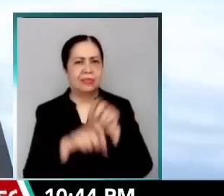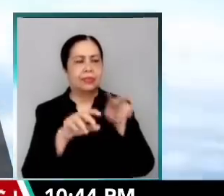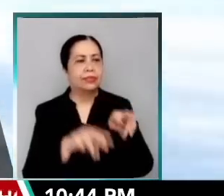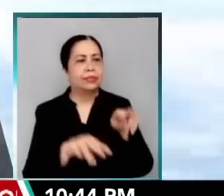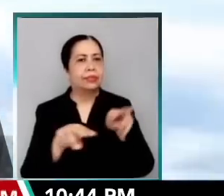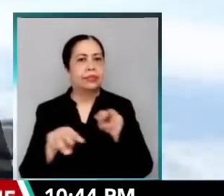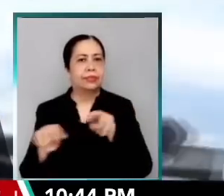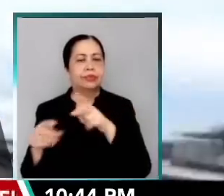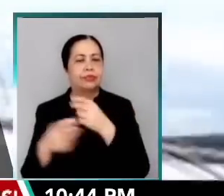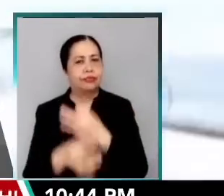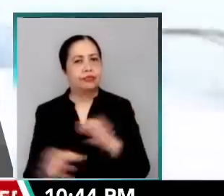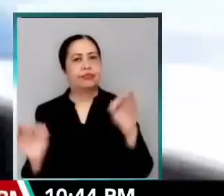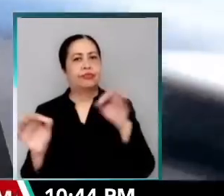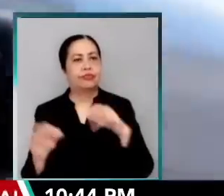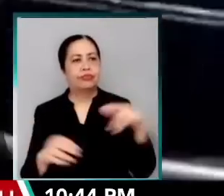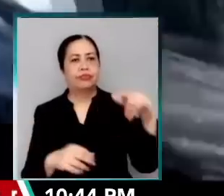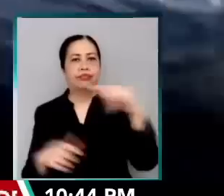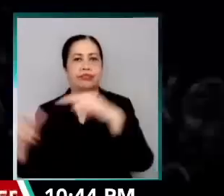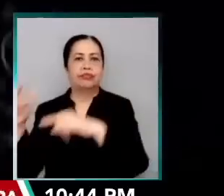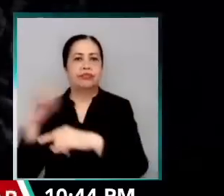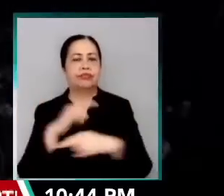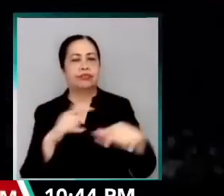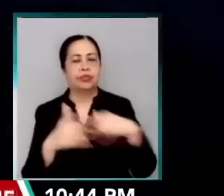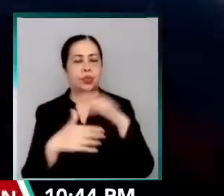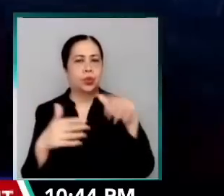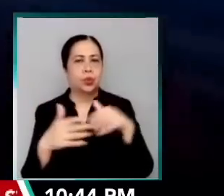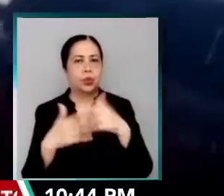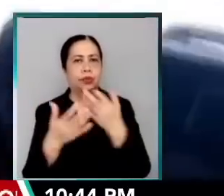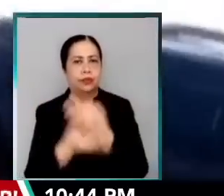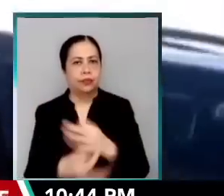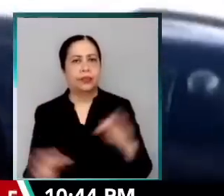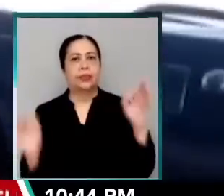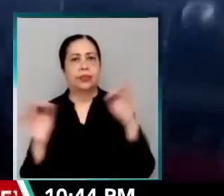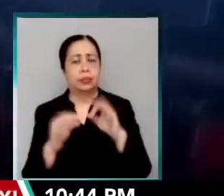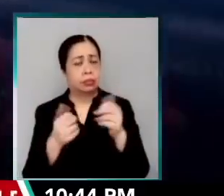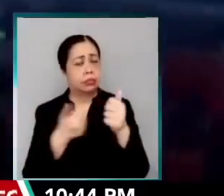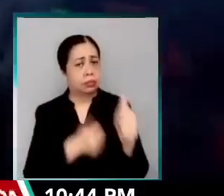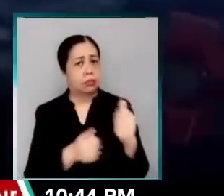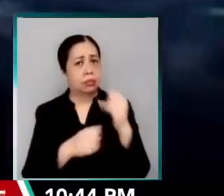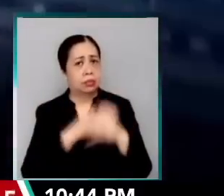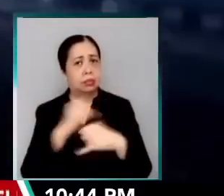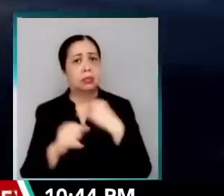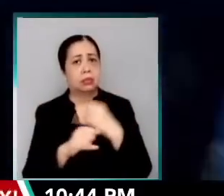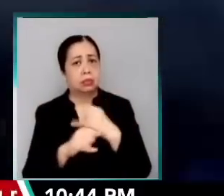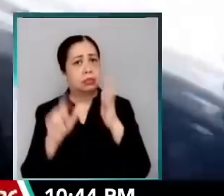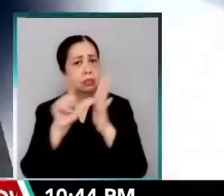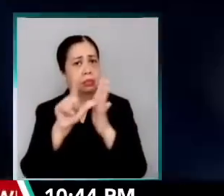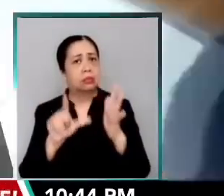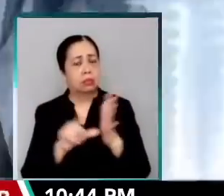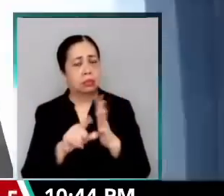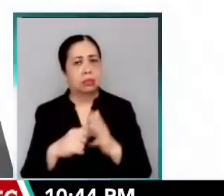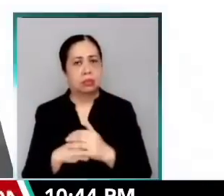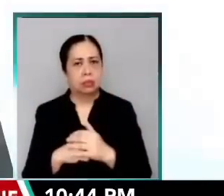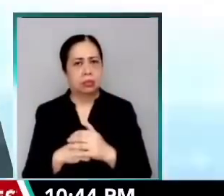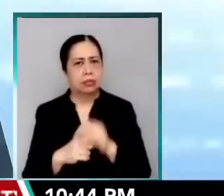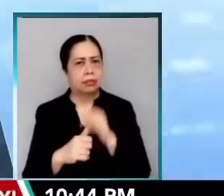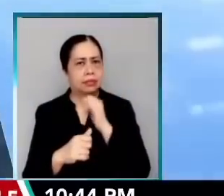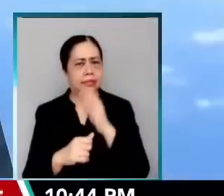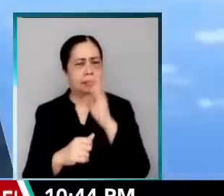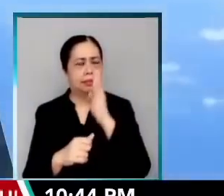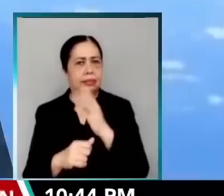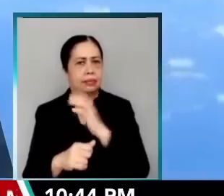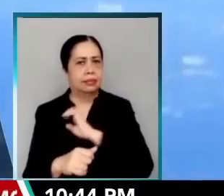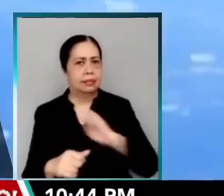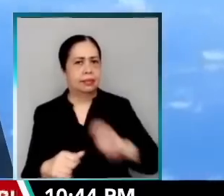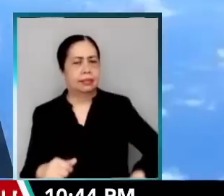malayang nakalilipad ang mga eroplano roon na naayon naman sa international law. Hindi diretsang nagkomento ang embahada ng China